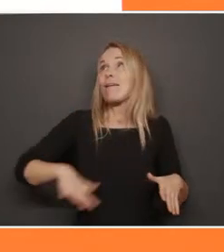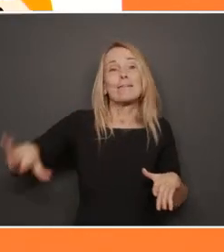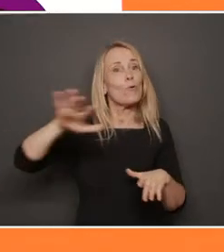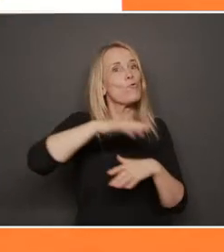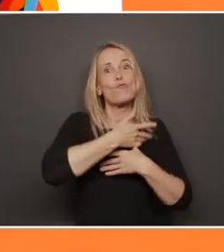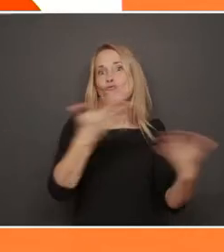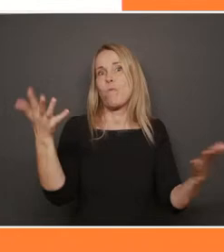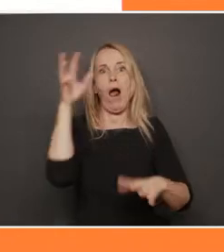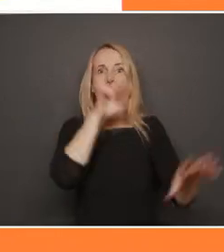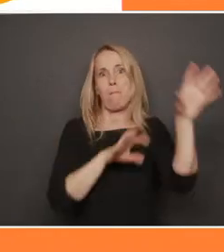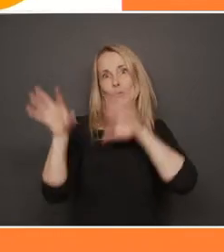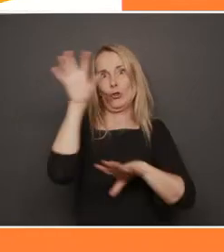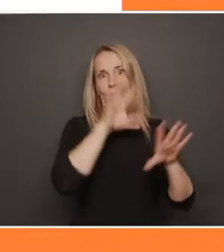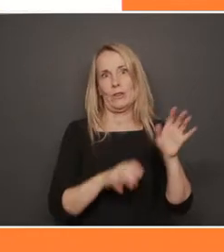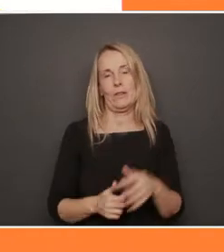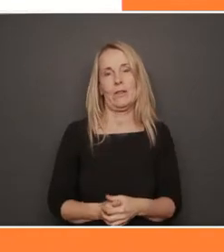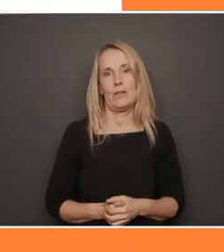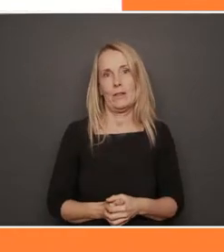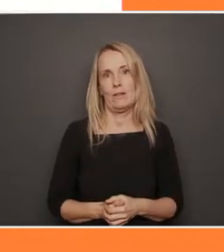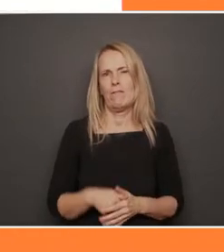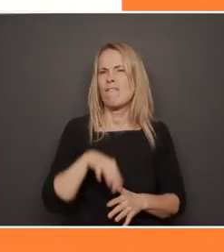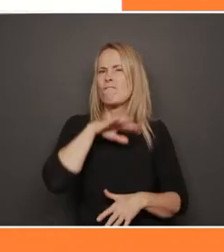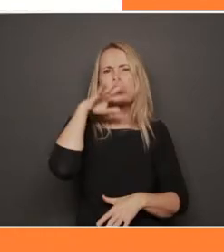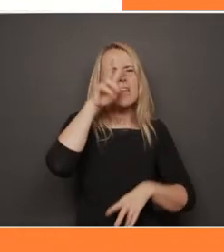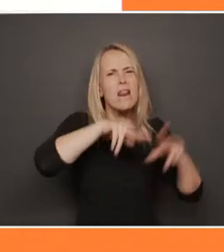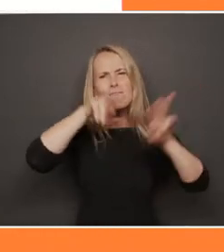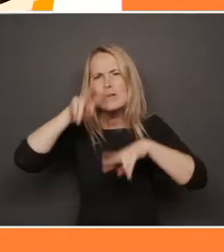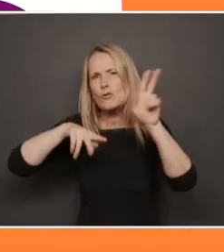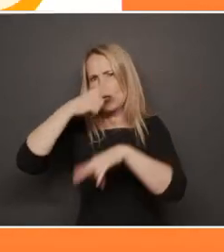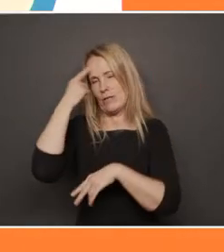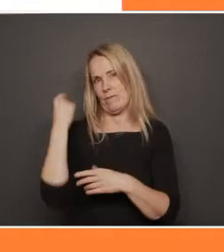ist kunterbunt. Voller verschiedener Menschen.